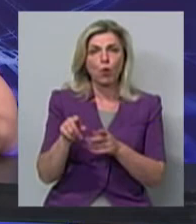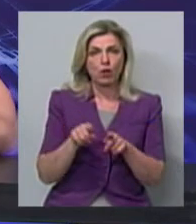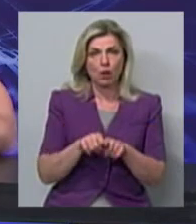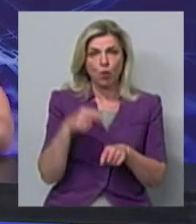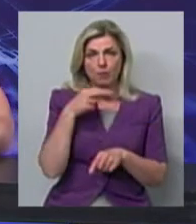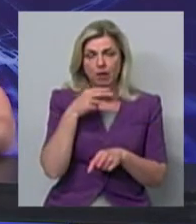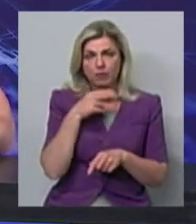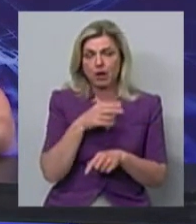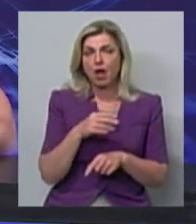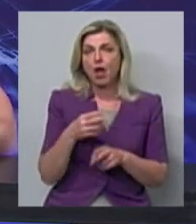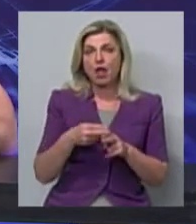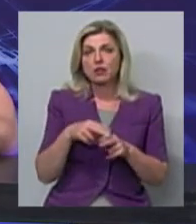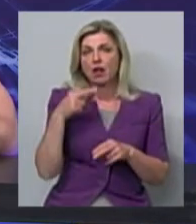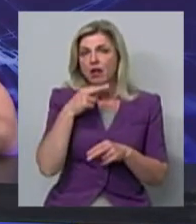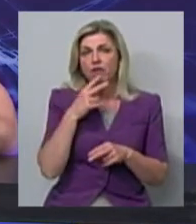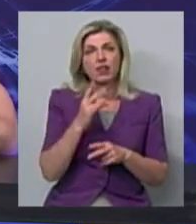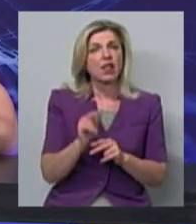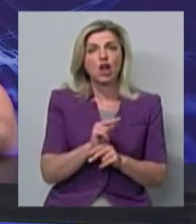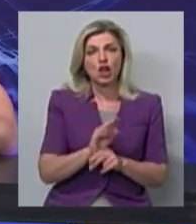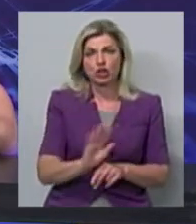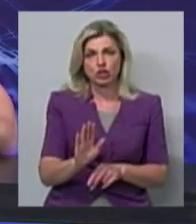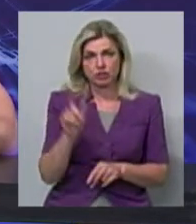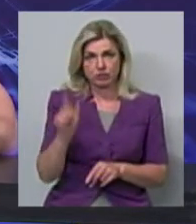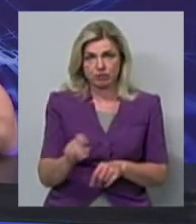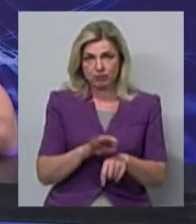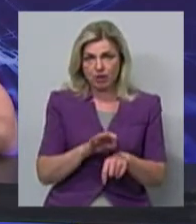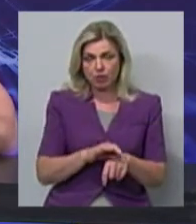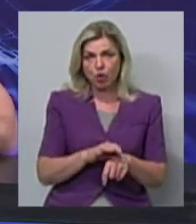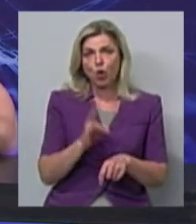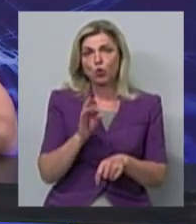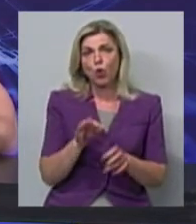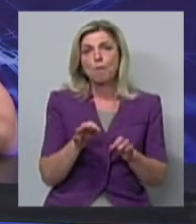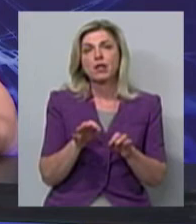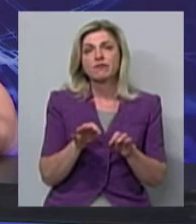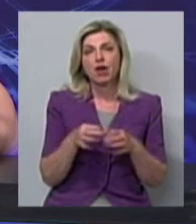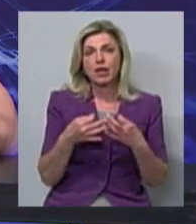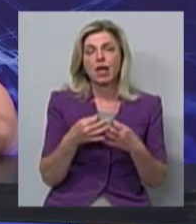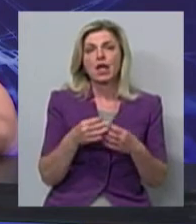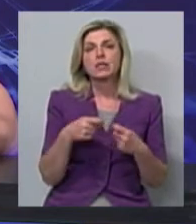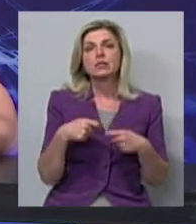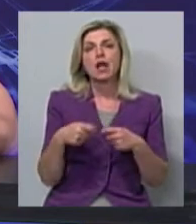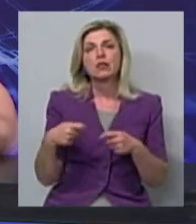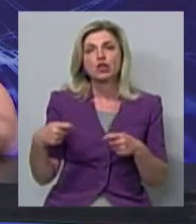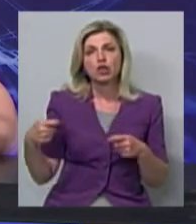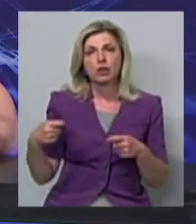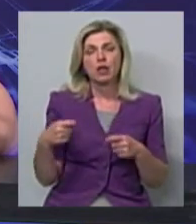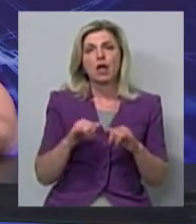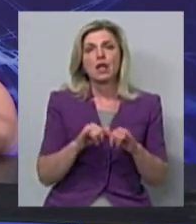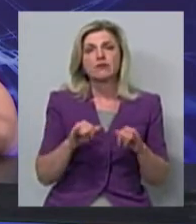не излечивает пациента, но он позволяет замедлить прогрессирование